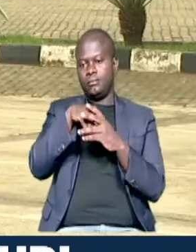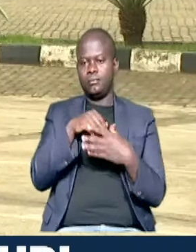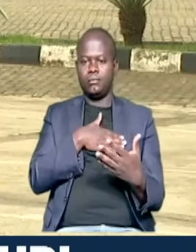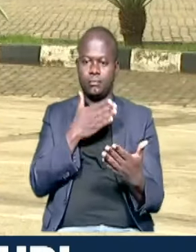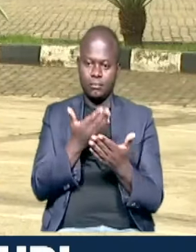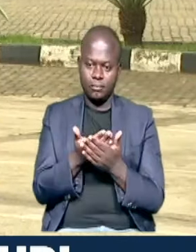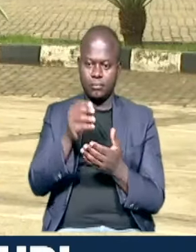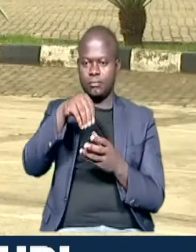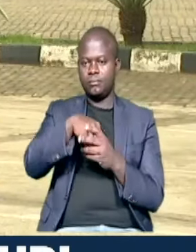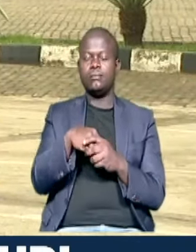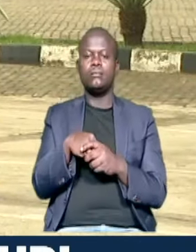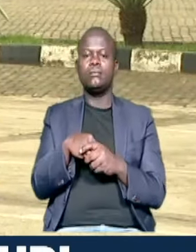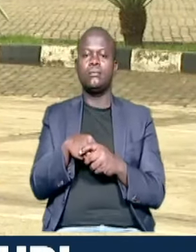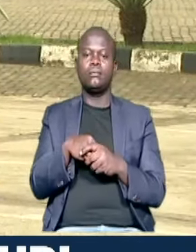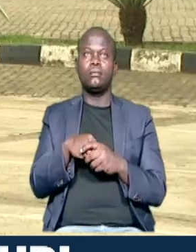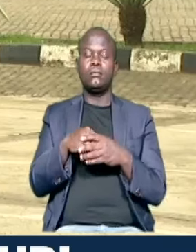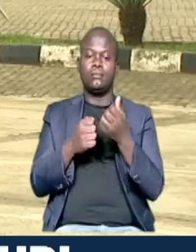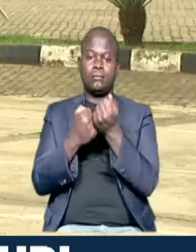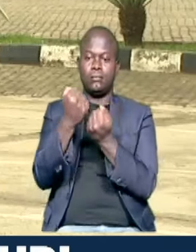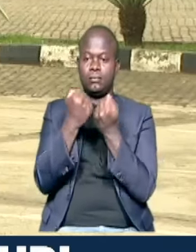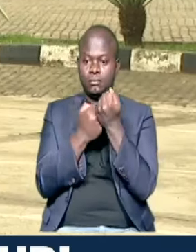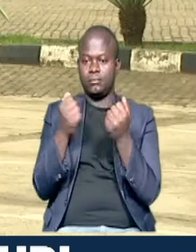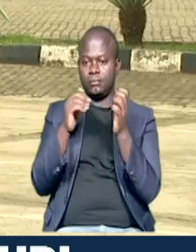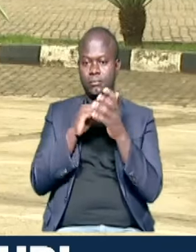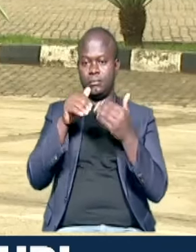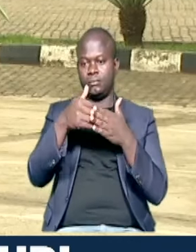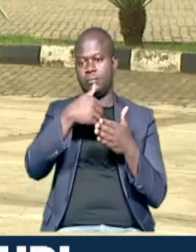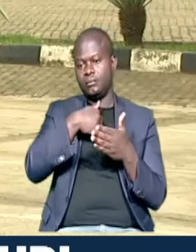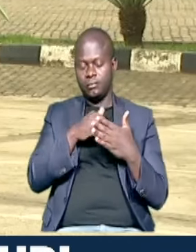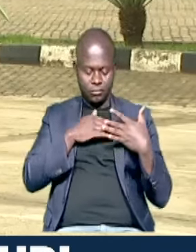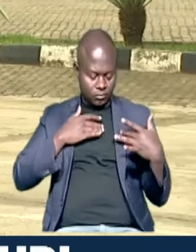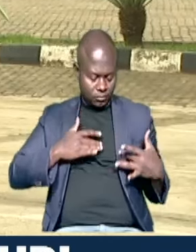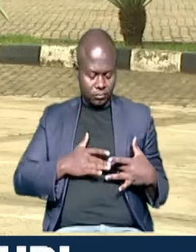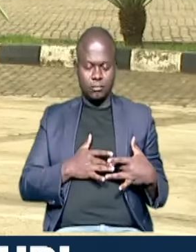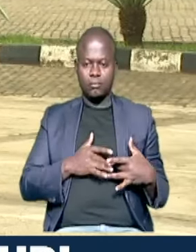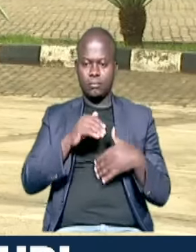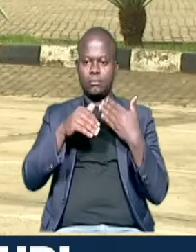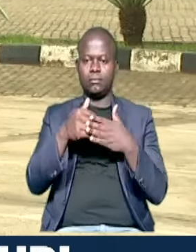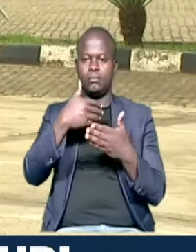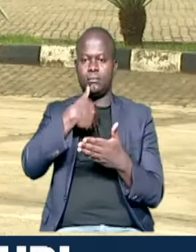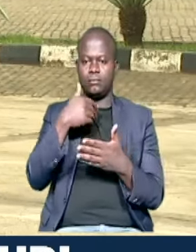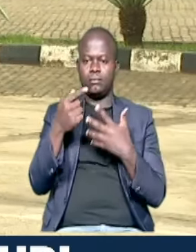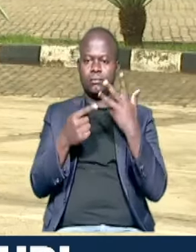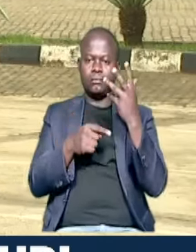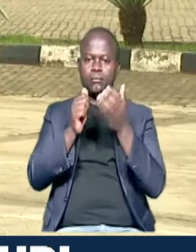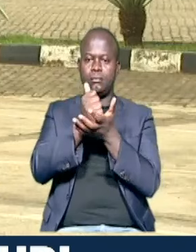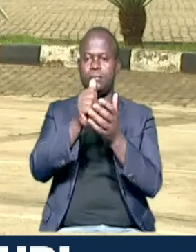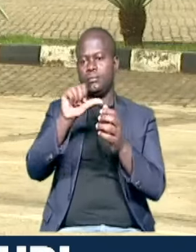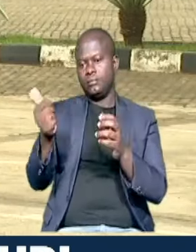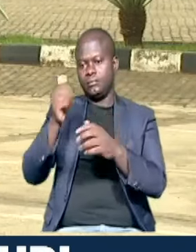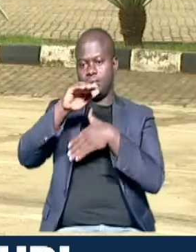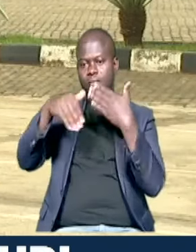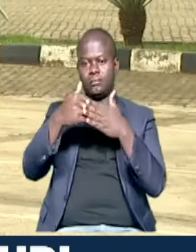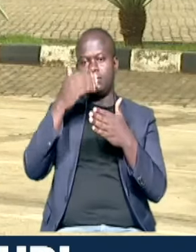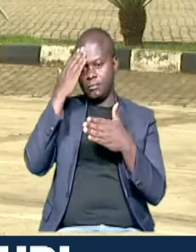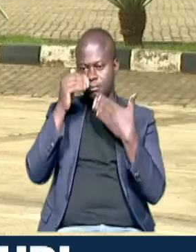bwitangiye niho harimo uko gufashanya ndetse no kugira uwo mutima wo kugira icyo wageza kuri bagenzi bawe, wo